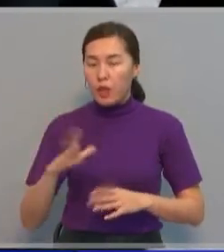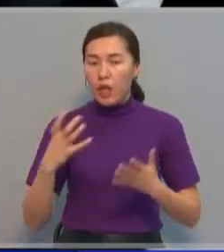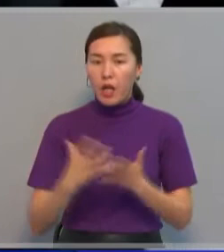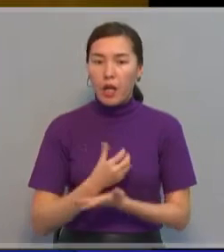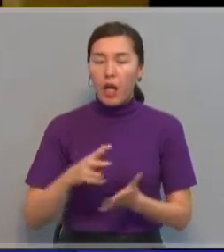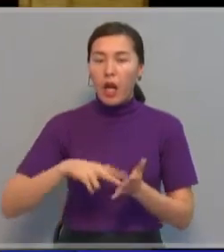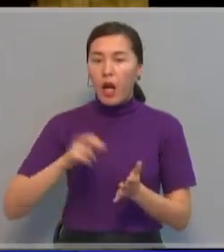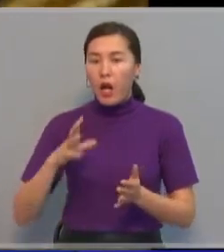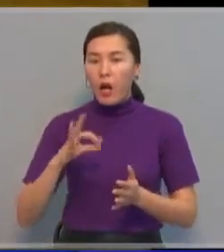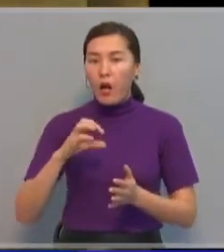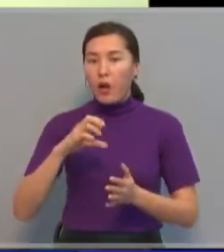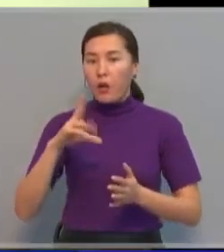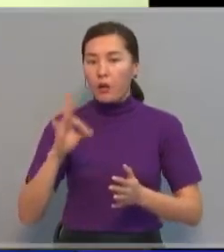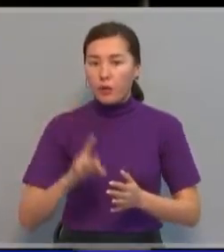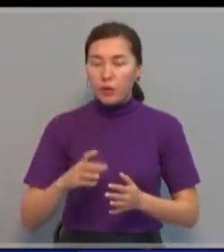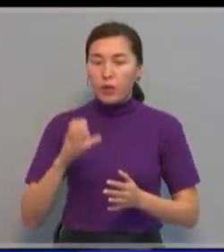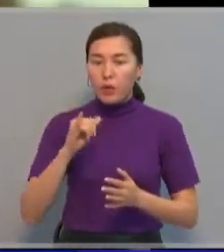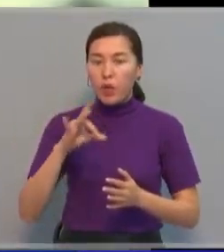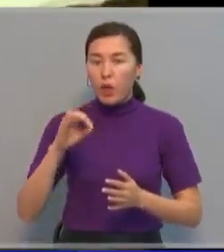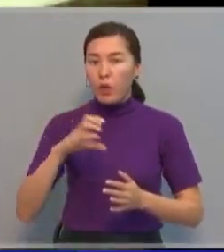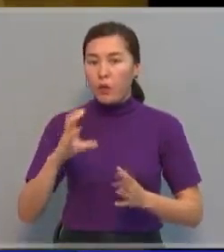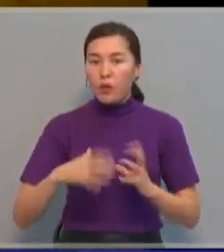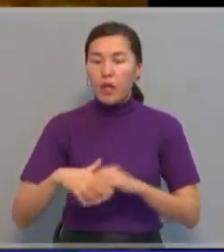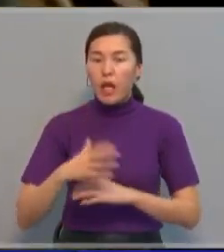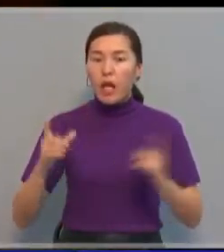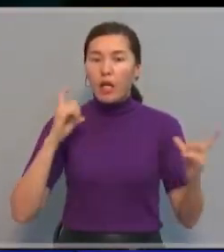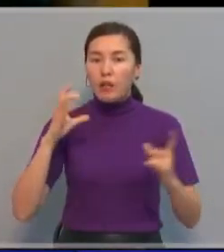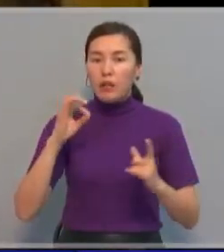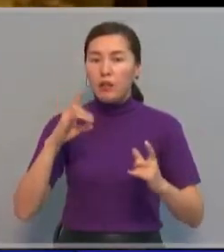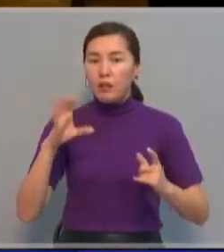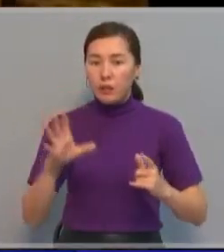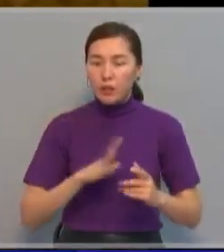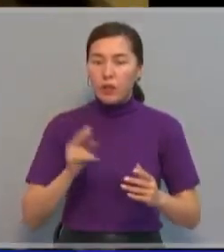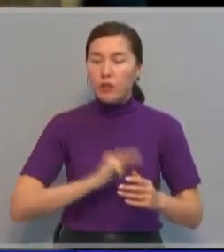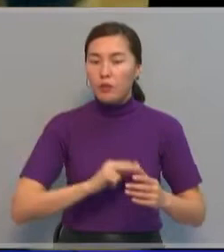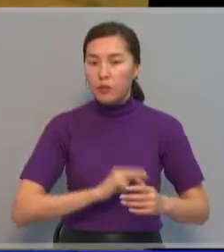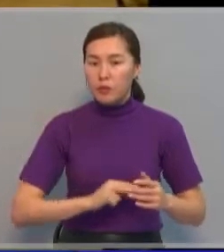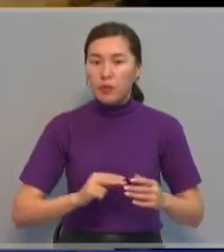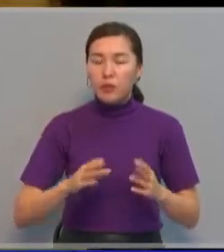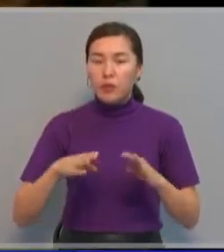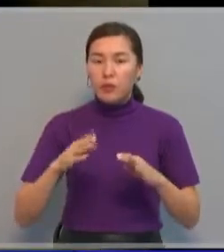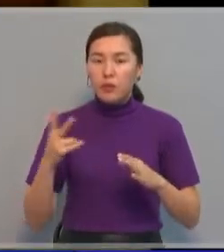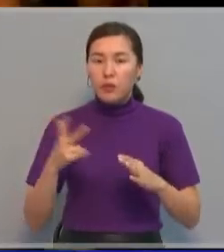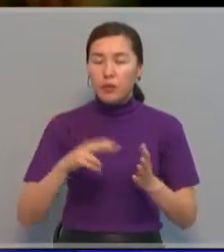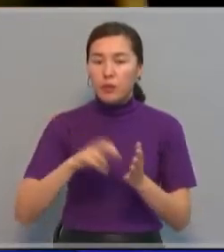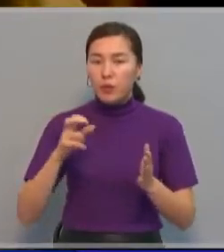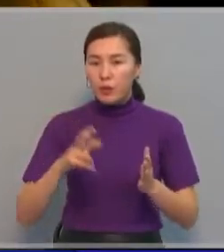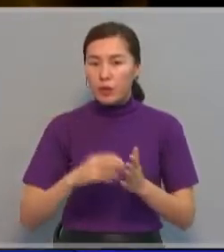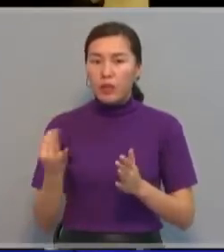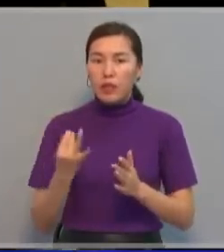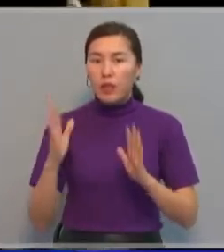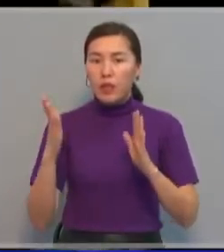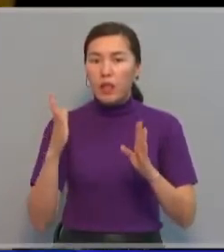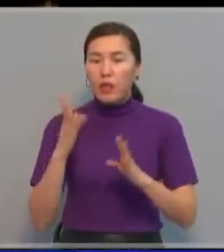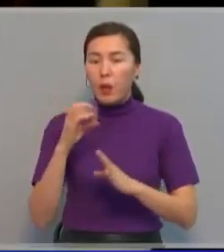выиграл каскадерский «Оскар» премию «Таурус» Мировой академии каскадеров за работу над постановкой трюков в исторической